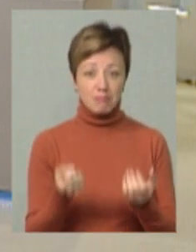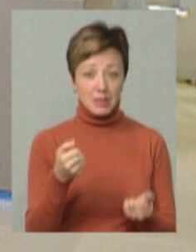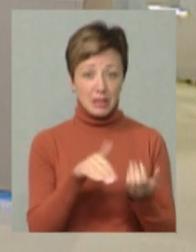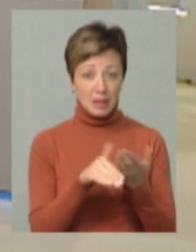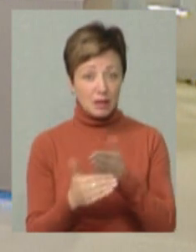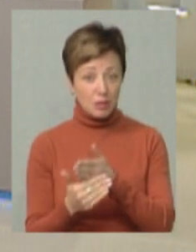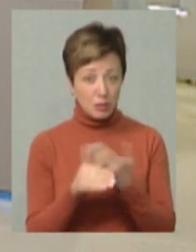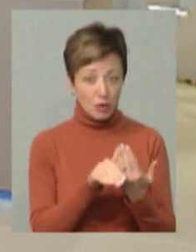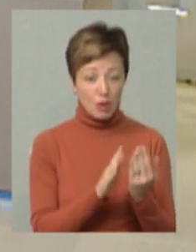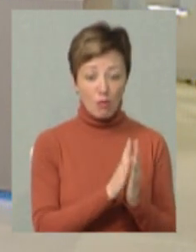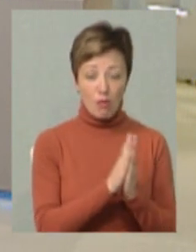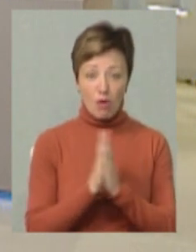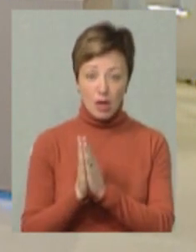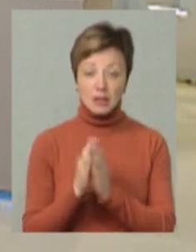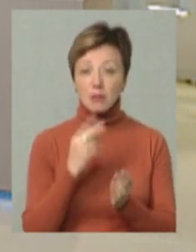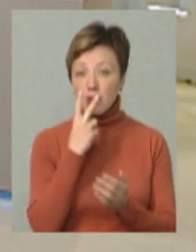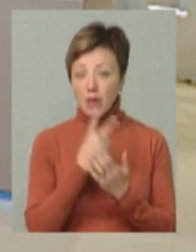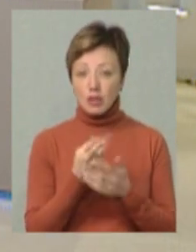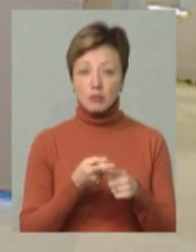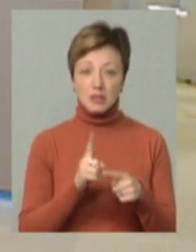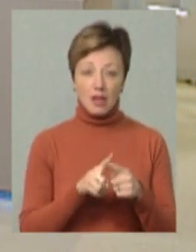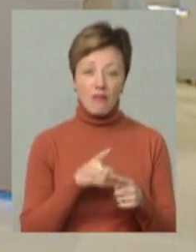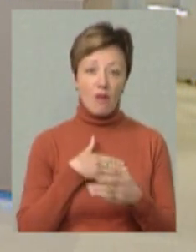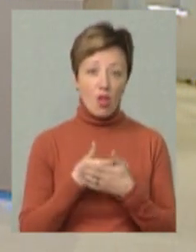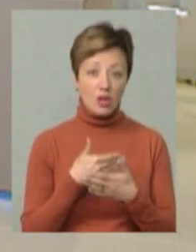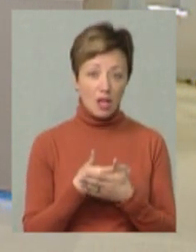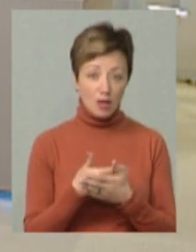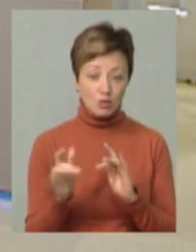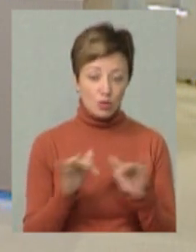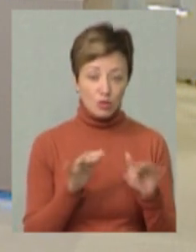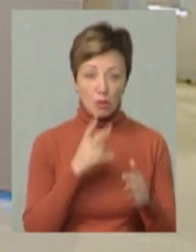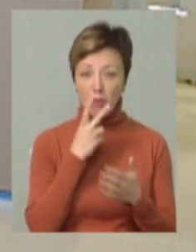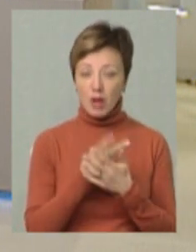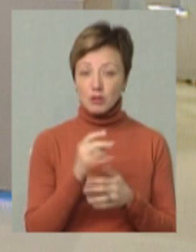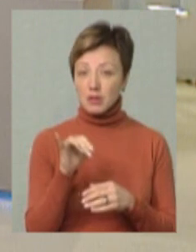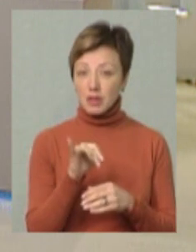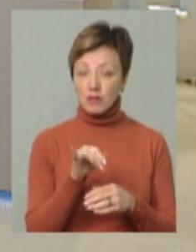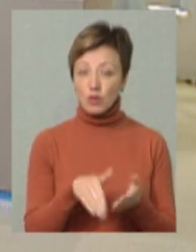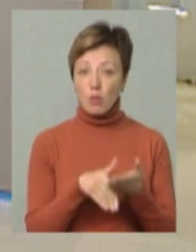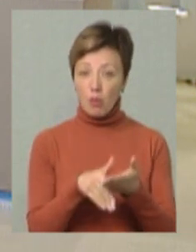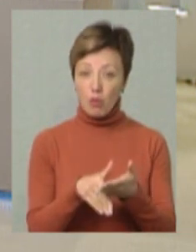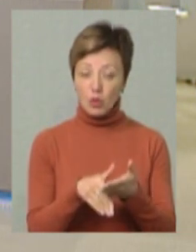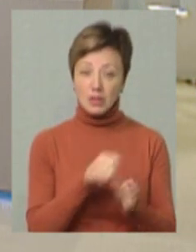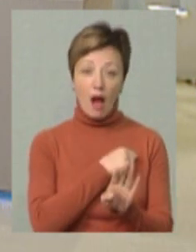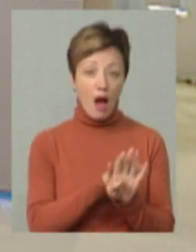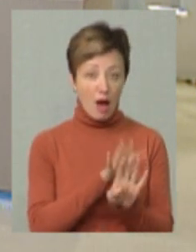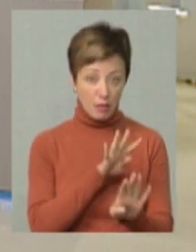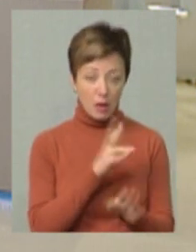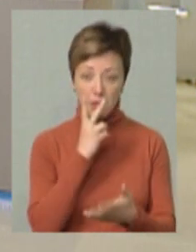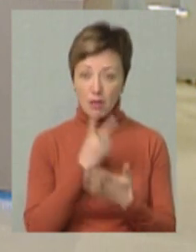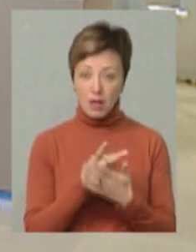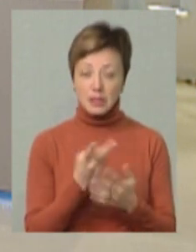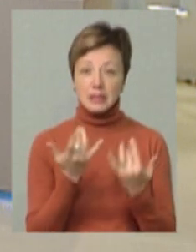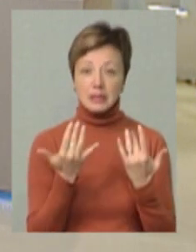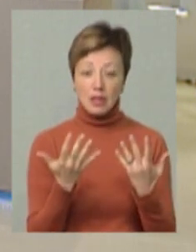підтримують, один за другого моляться. Ми бачимо це і в волонтерському русі, ми бачимо це в допомозі армії, ми бачимо